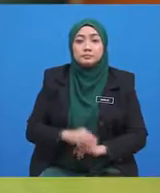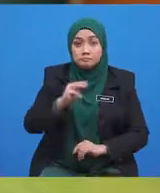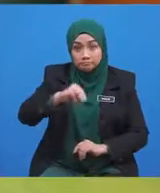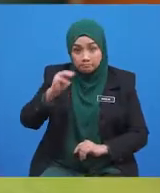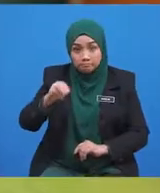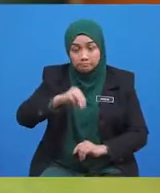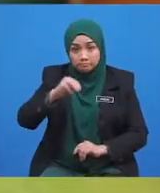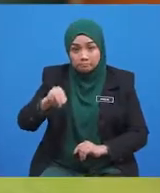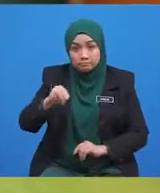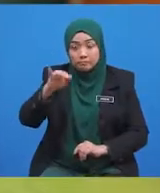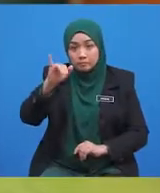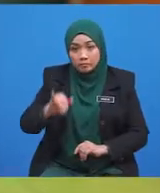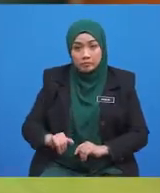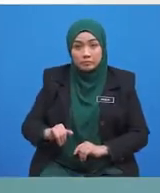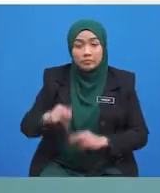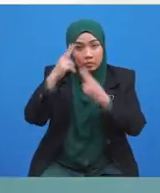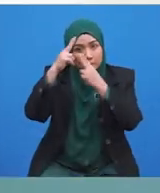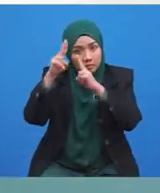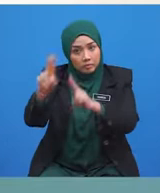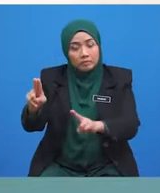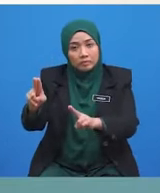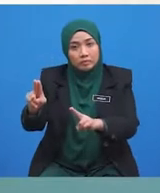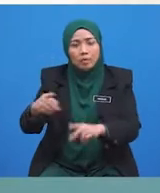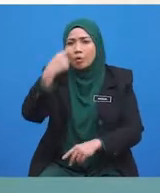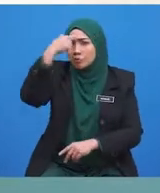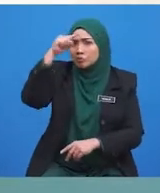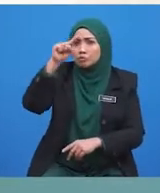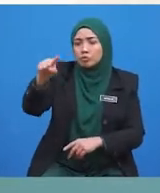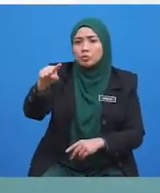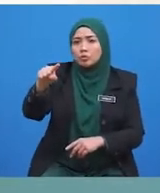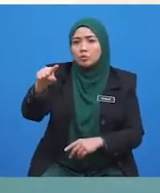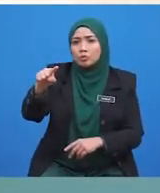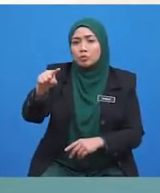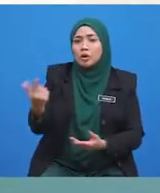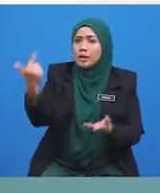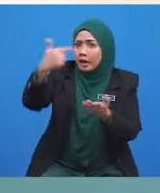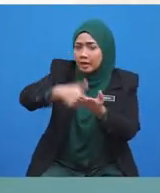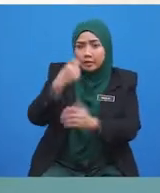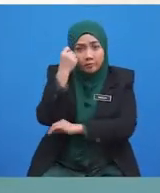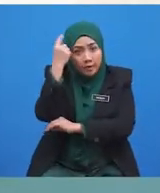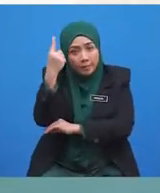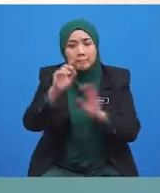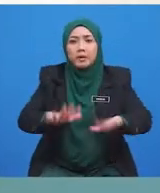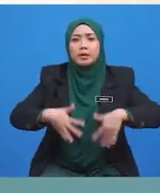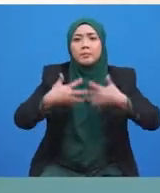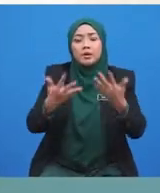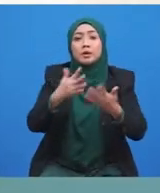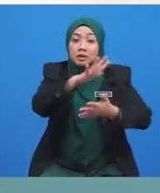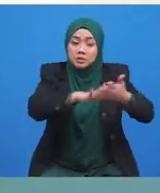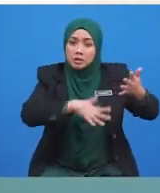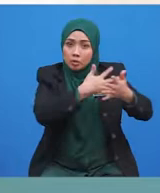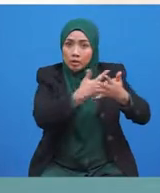Murid-murid yang dihormati, untuk lebih memahami bagaimana